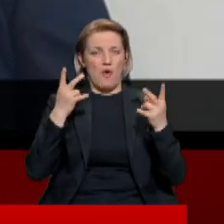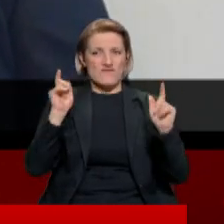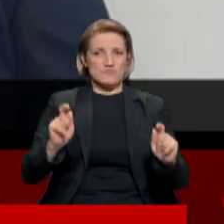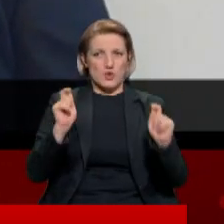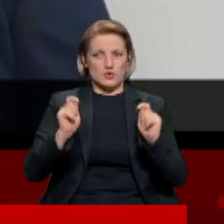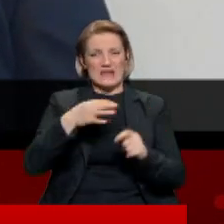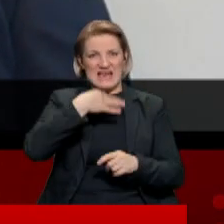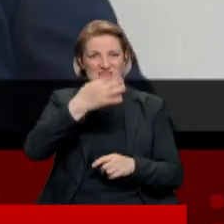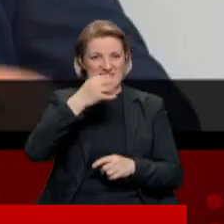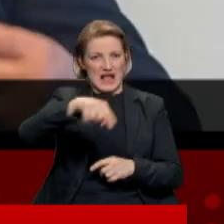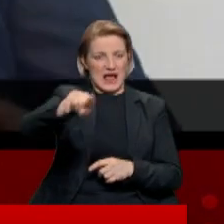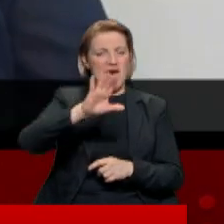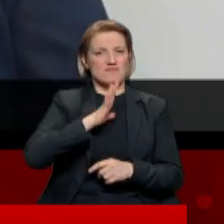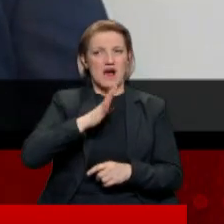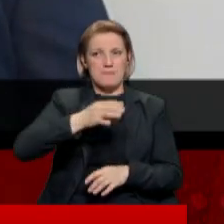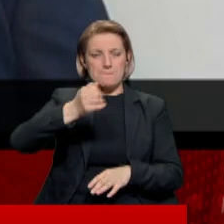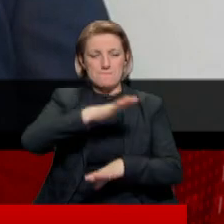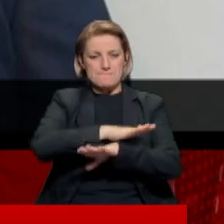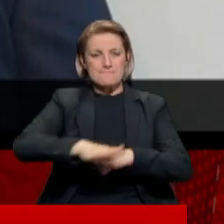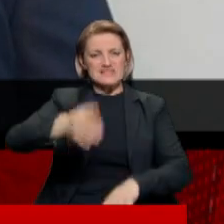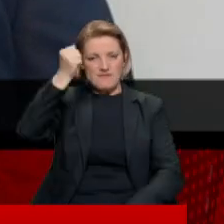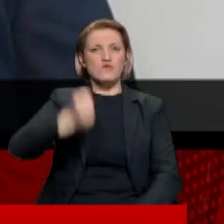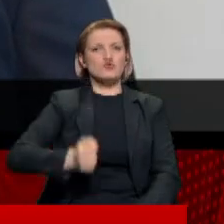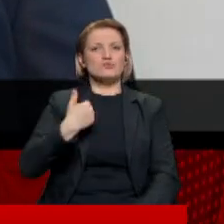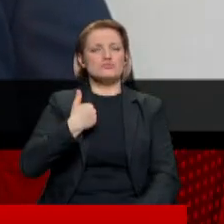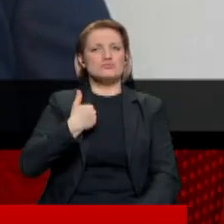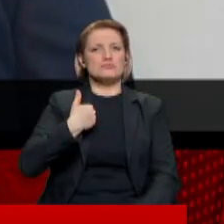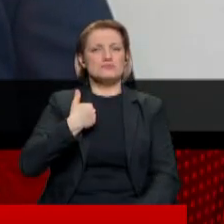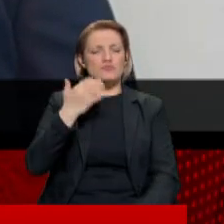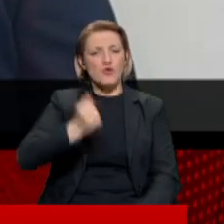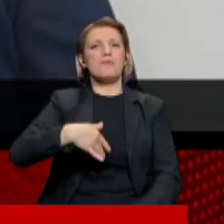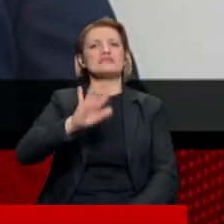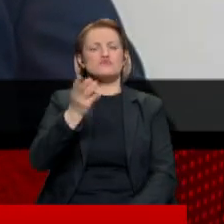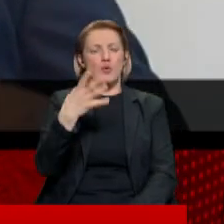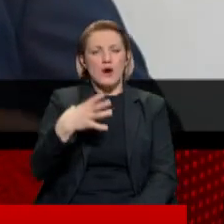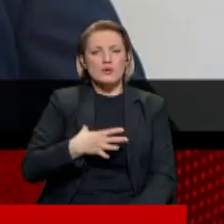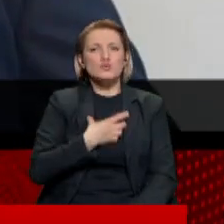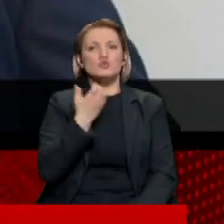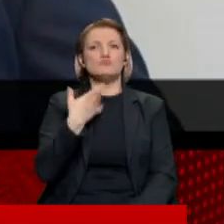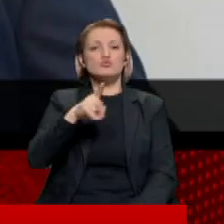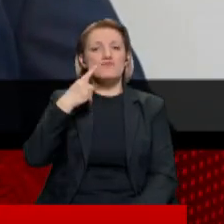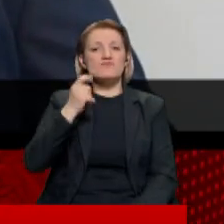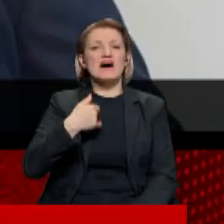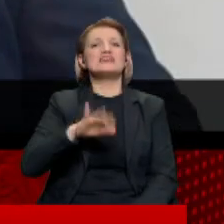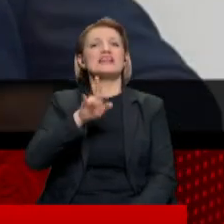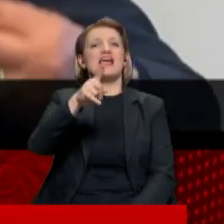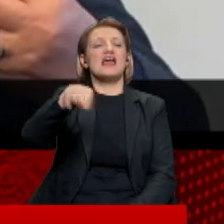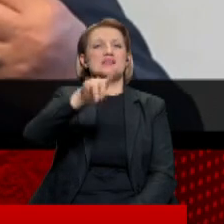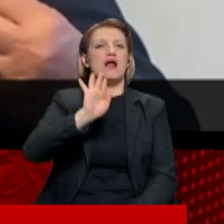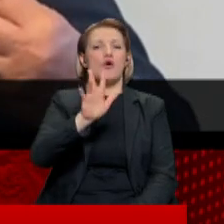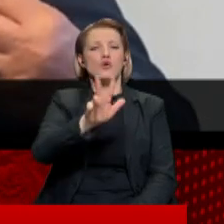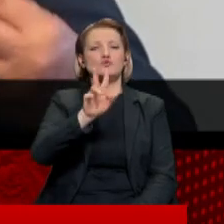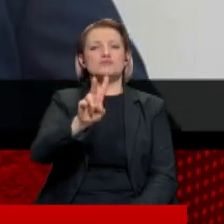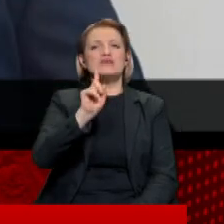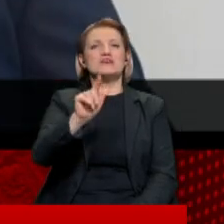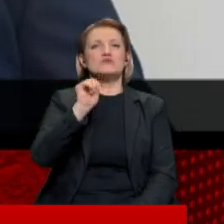vardı. Evet evet, yani masaya vurmayabilirdim. Ama çok acı ki bunların farkında değiller.